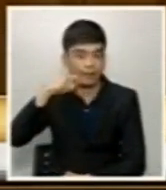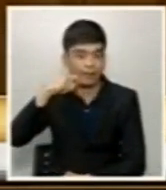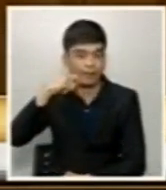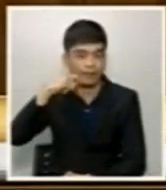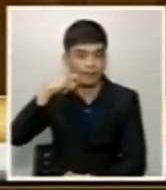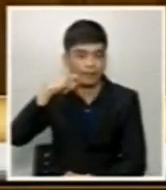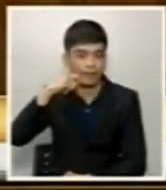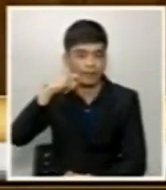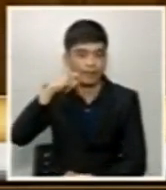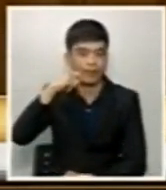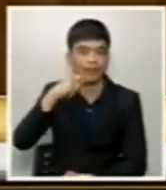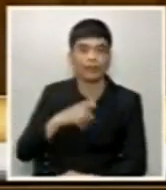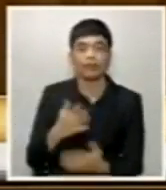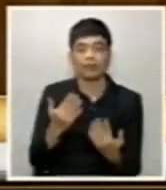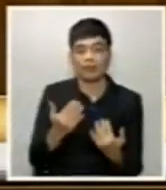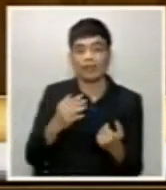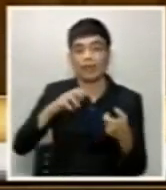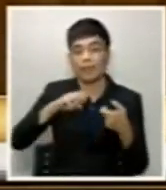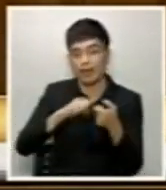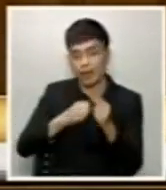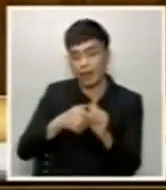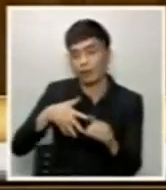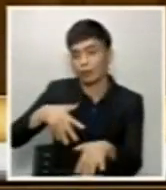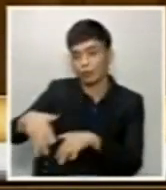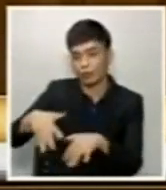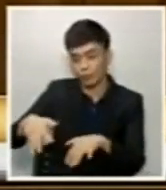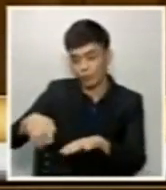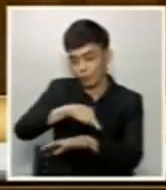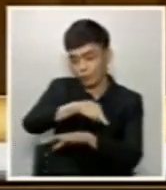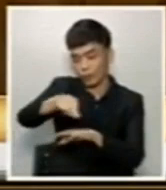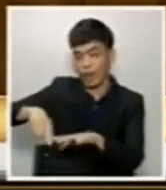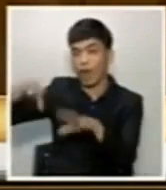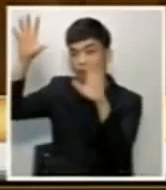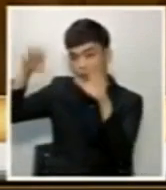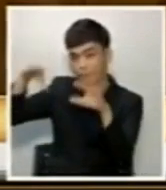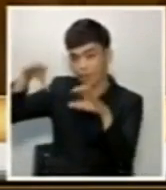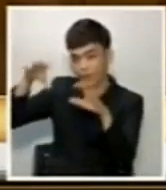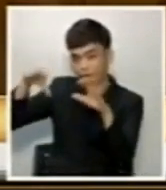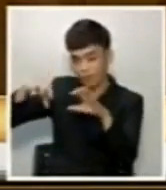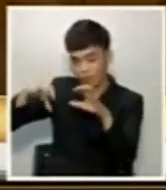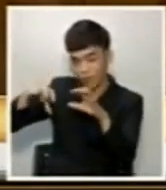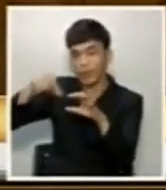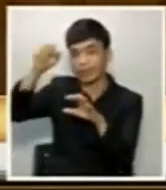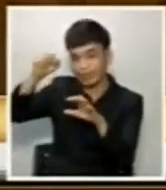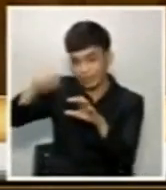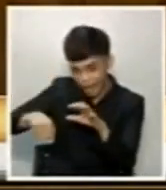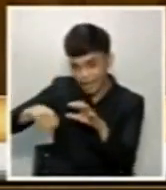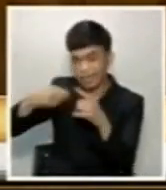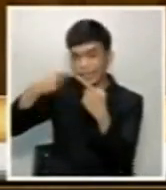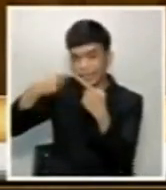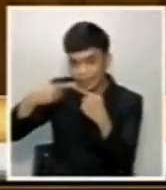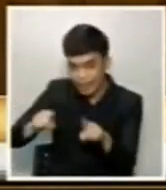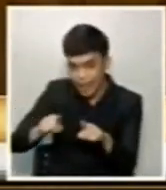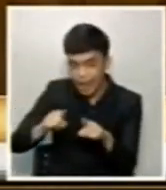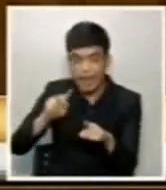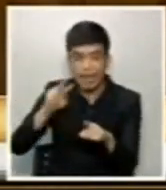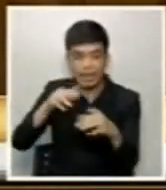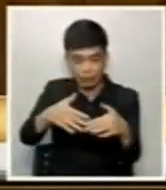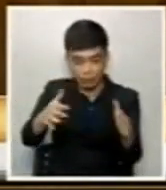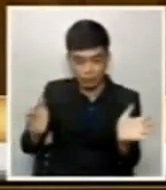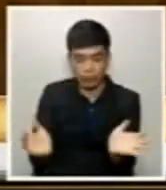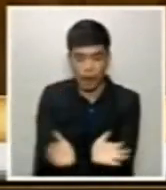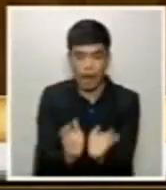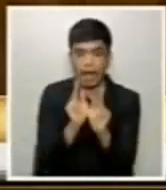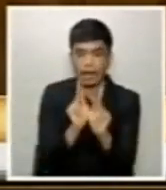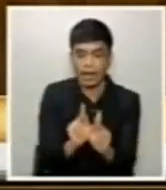เป็นช่วงเวลาที่พี่น้องถึงแม้ในพื้นที่นั้นจะมีฝนตกเยอะนะครับแต่พื้นที่เก็บกักน้ำเนี่ยมีน้อยม